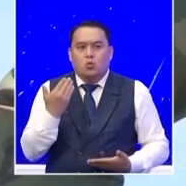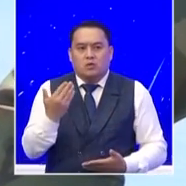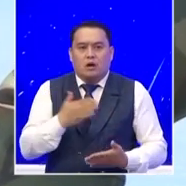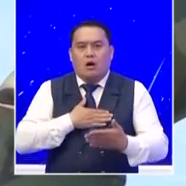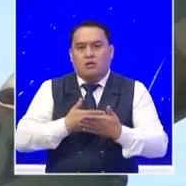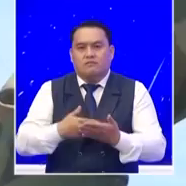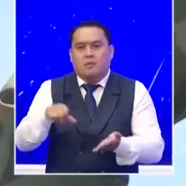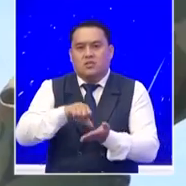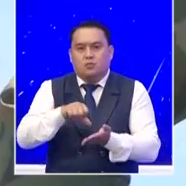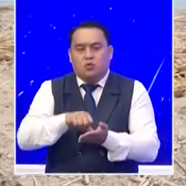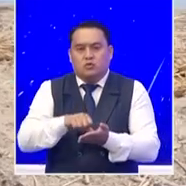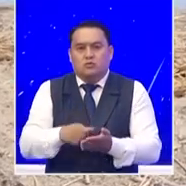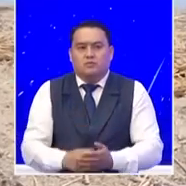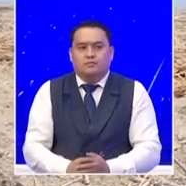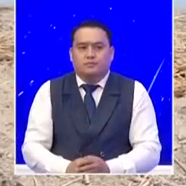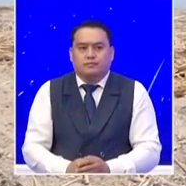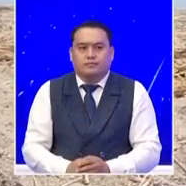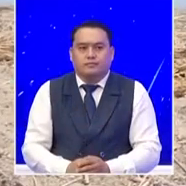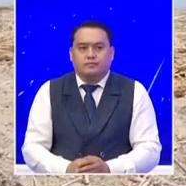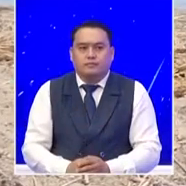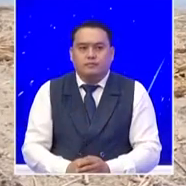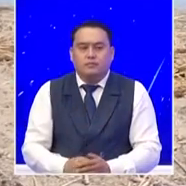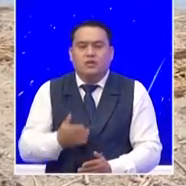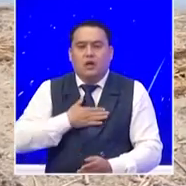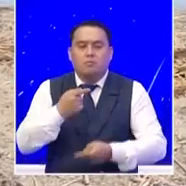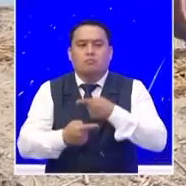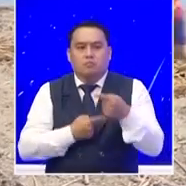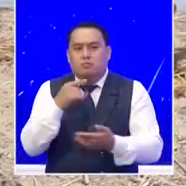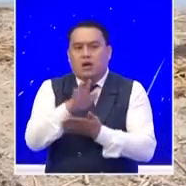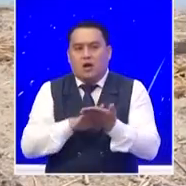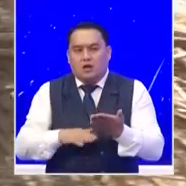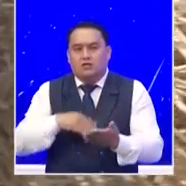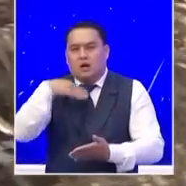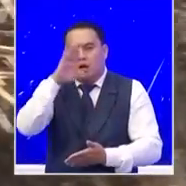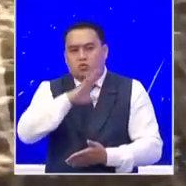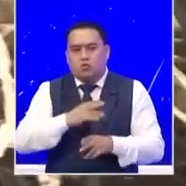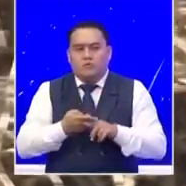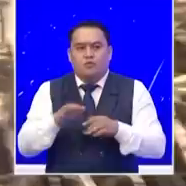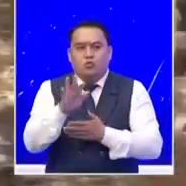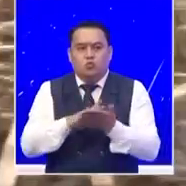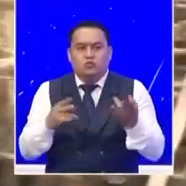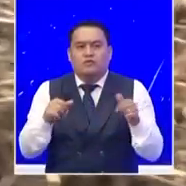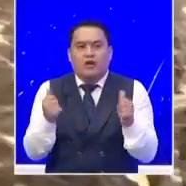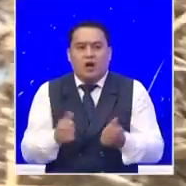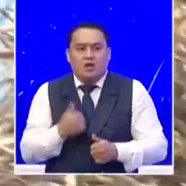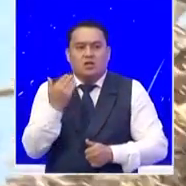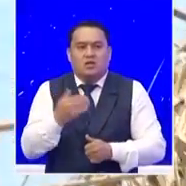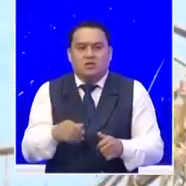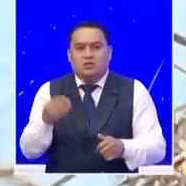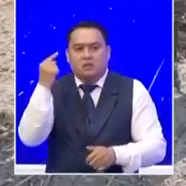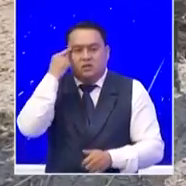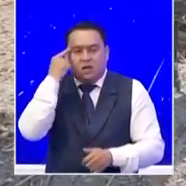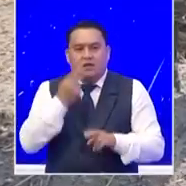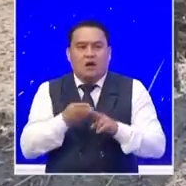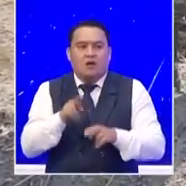активно помогают, участвуют здесь сами. Здесь еще жить нашим потомкам и продолжать дело отцов, говорят местные рыбаки. И формирование их сознания,